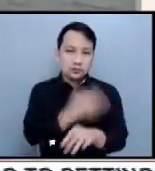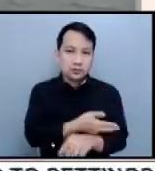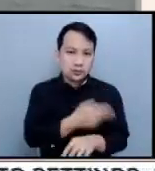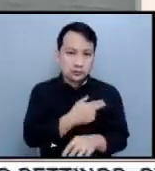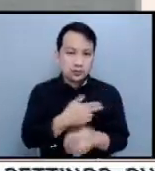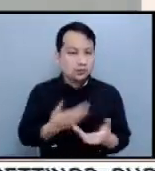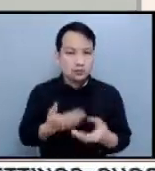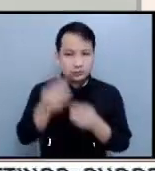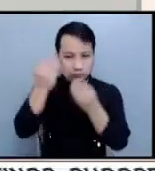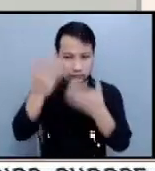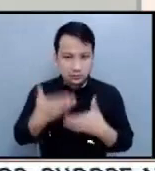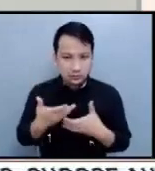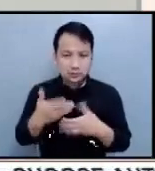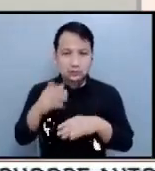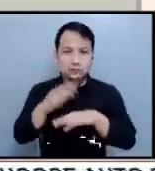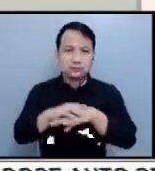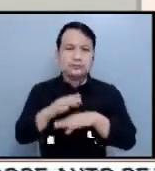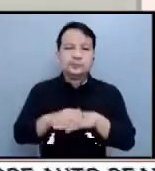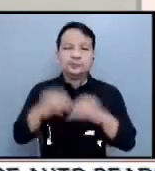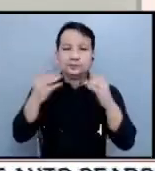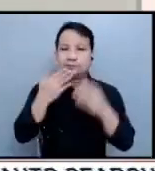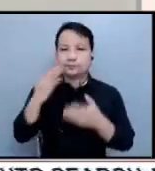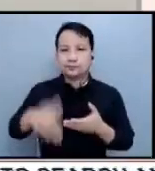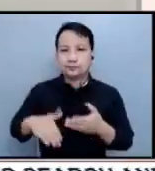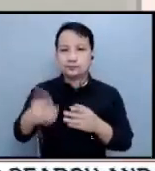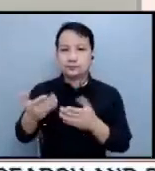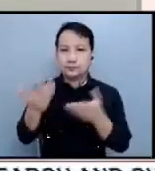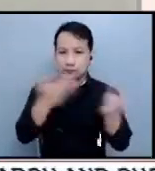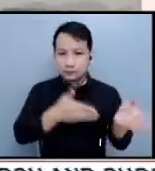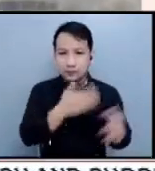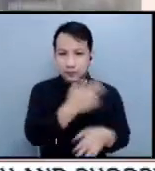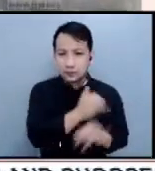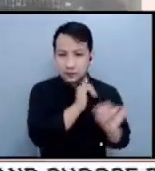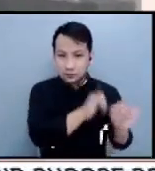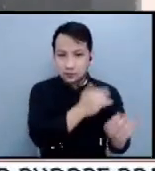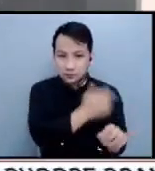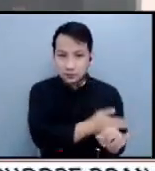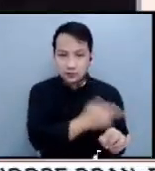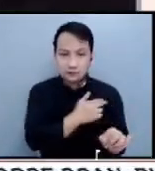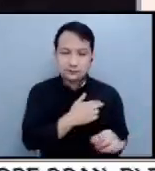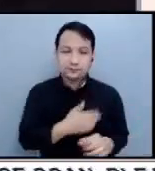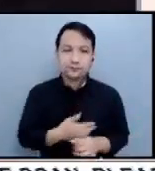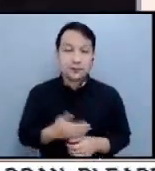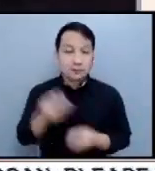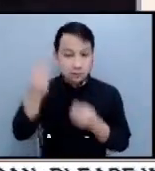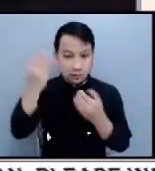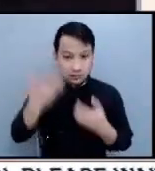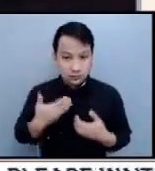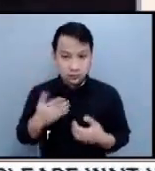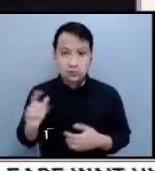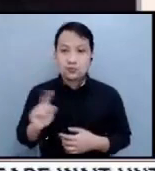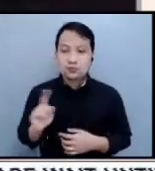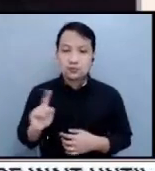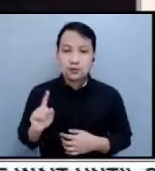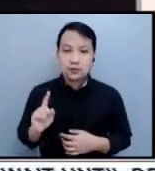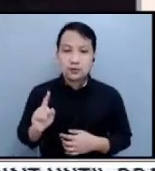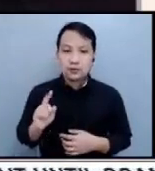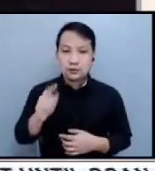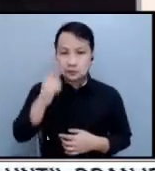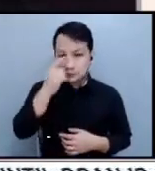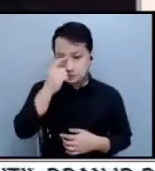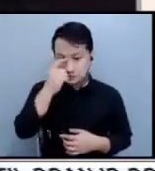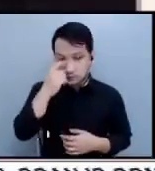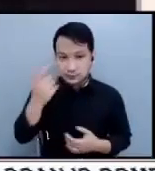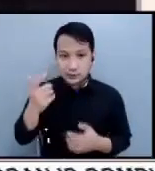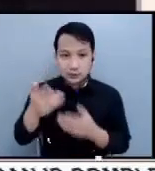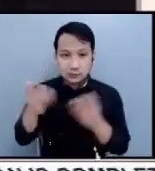na malubhang kaso dun sa mga nasa ospital. Opo, may mga balita din na, Attorney Leo, na nasa park na